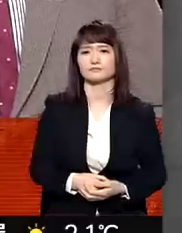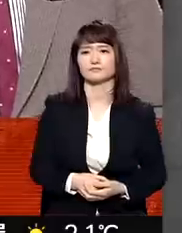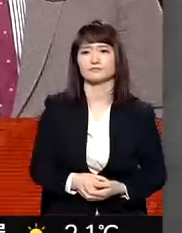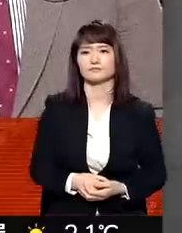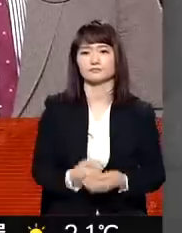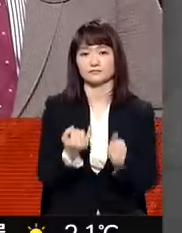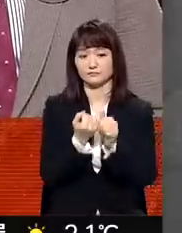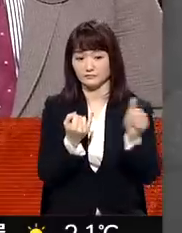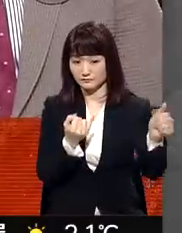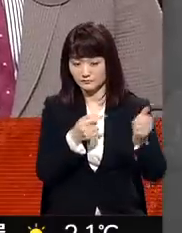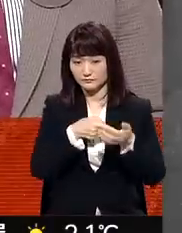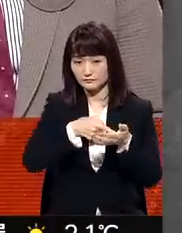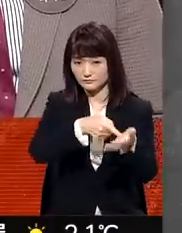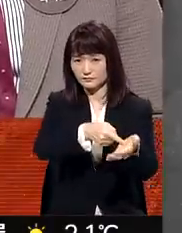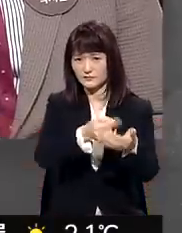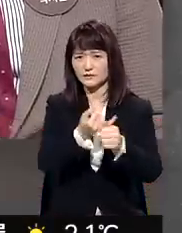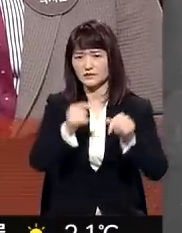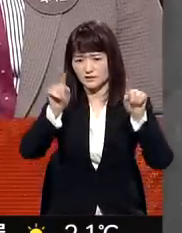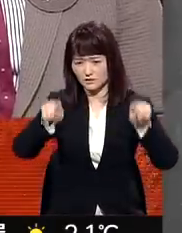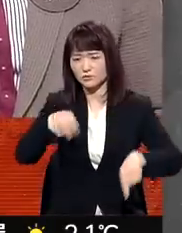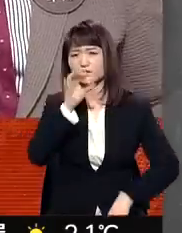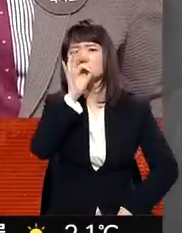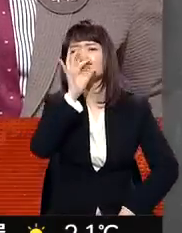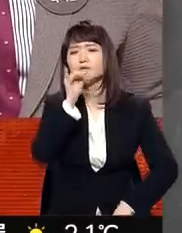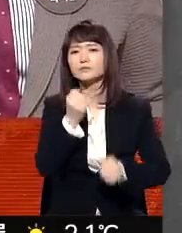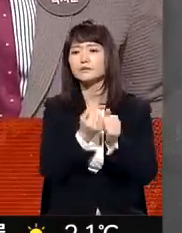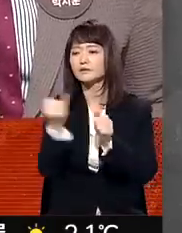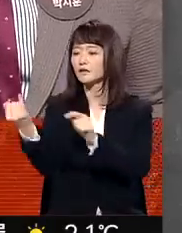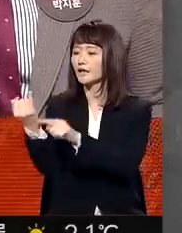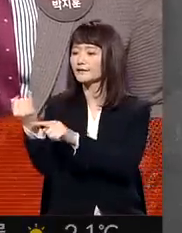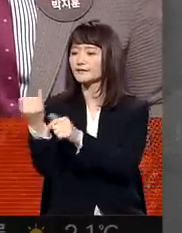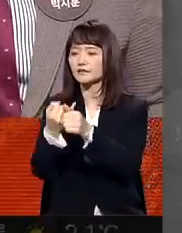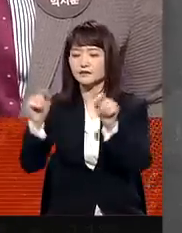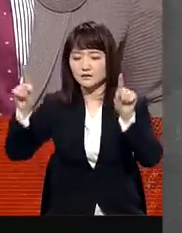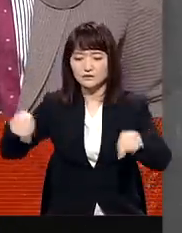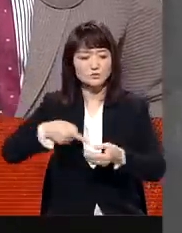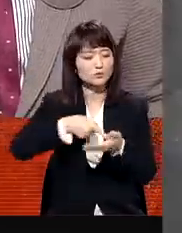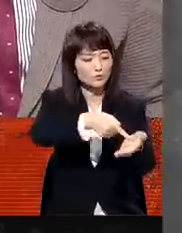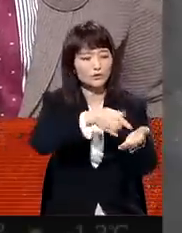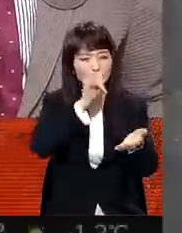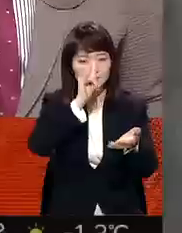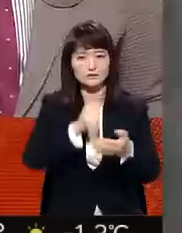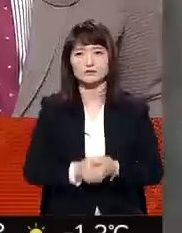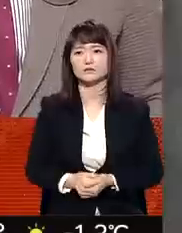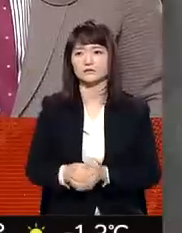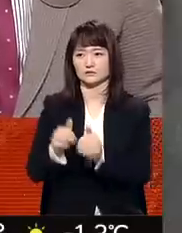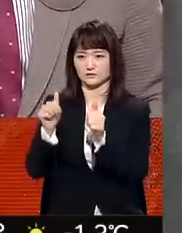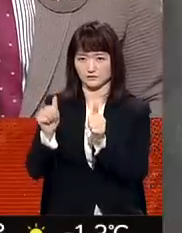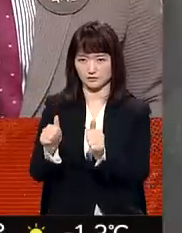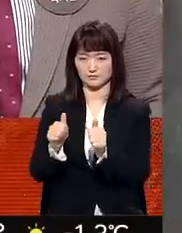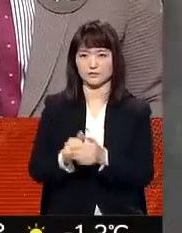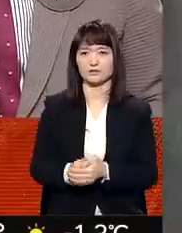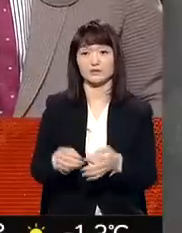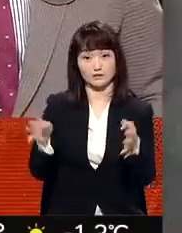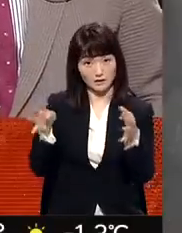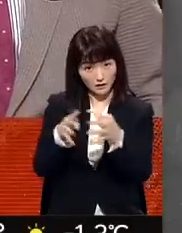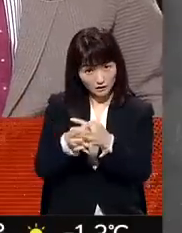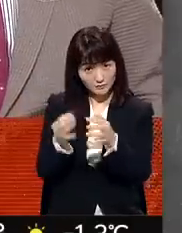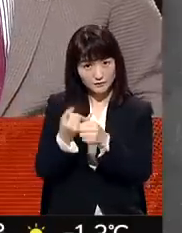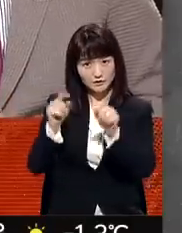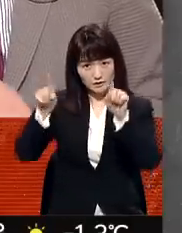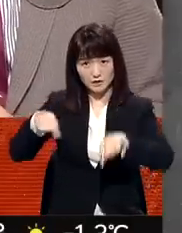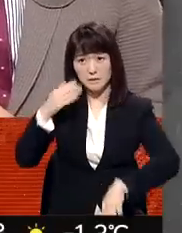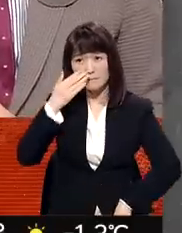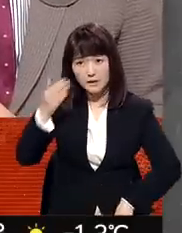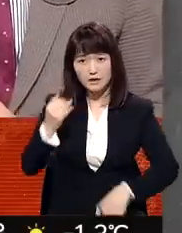남편이 요구했을 때는 이혼이 불가능하고요 안에는 이혼 욕을 할 수가 있어요 아내는 재판상이든 다